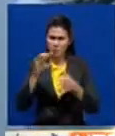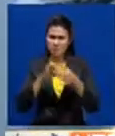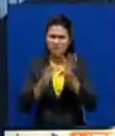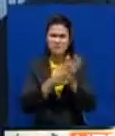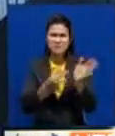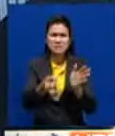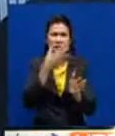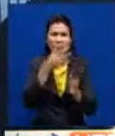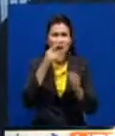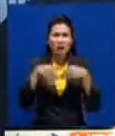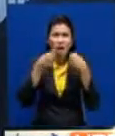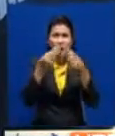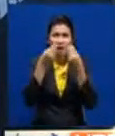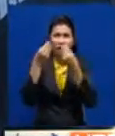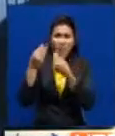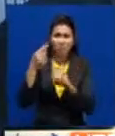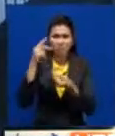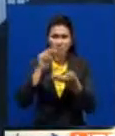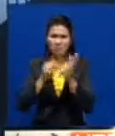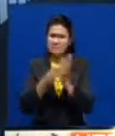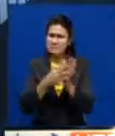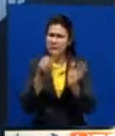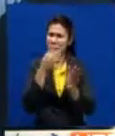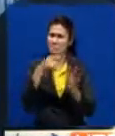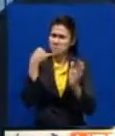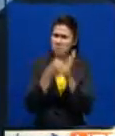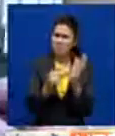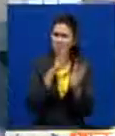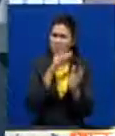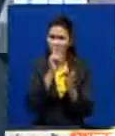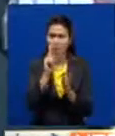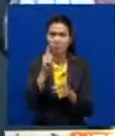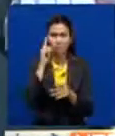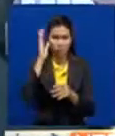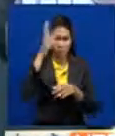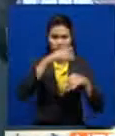ที่นำมารักษาผู้ป่วยด้วยว่าเป็นยาผิดกฎหมายหรือไม่เพื่อที่จะดำเนินคดีต่อไปค่ะ